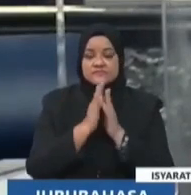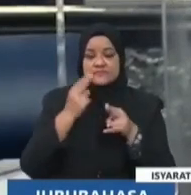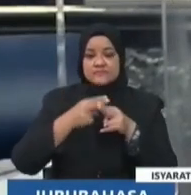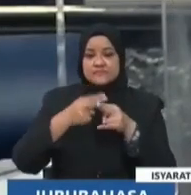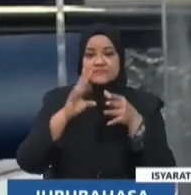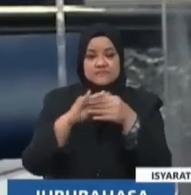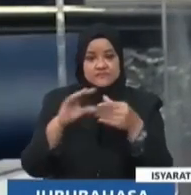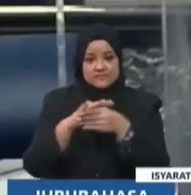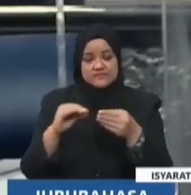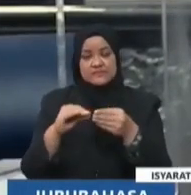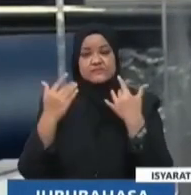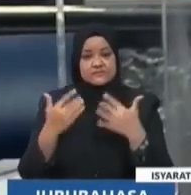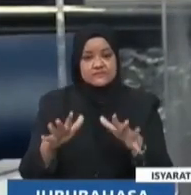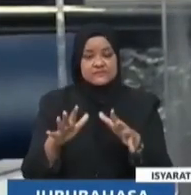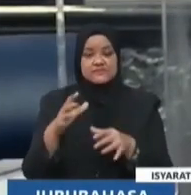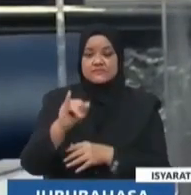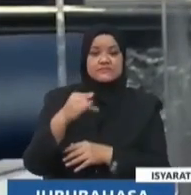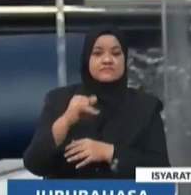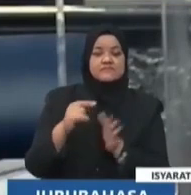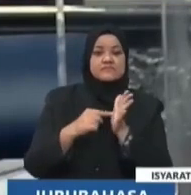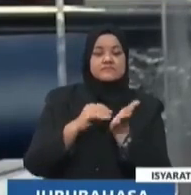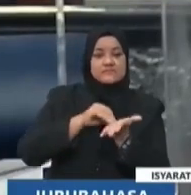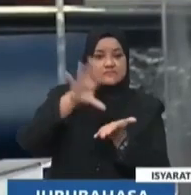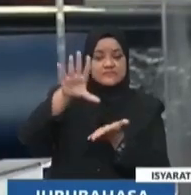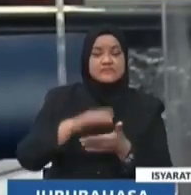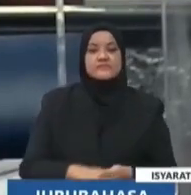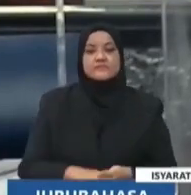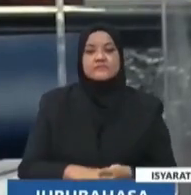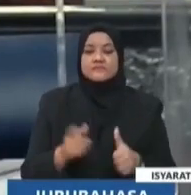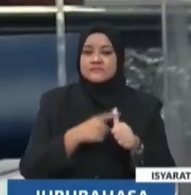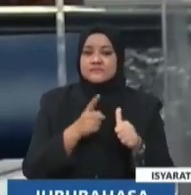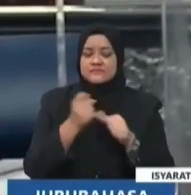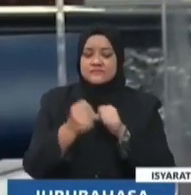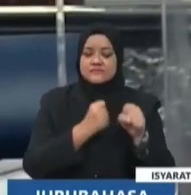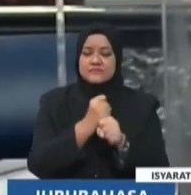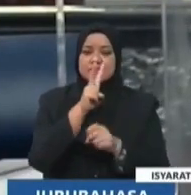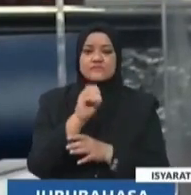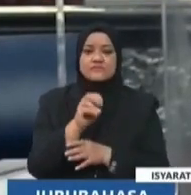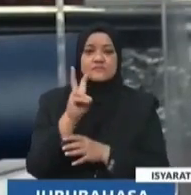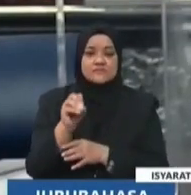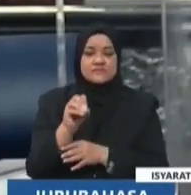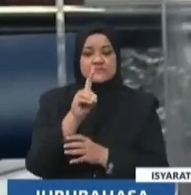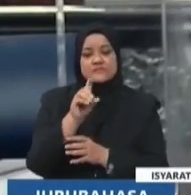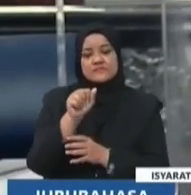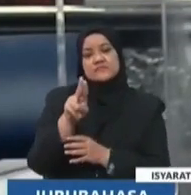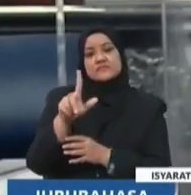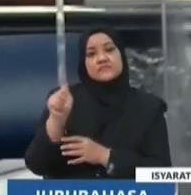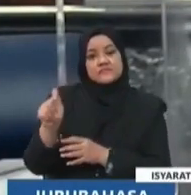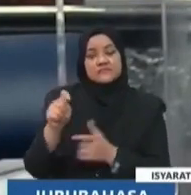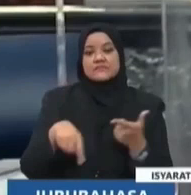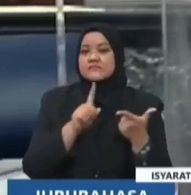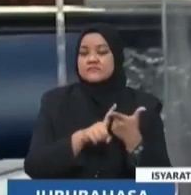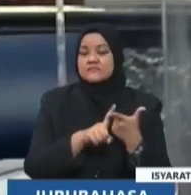nama-nama film yang telah tidak boleh ditayangkan yamtama pada tahun 2020 itu Daulat